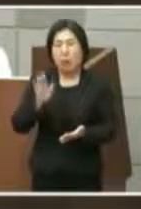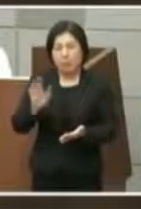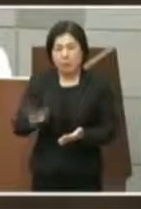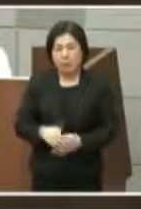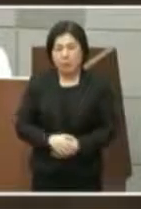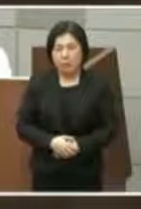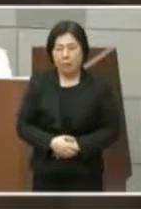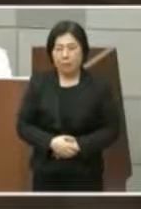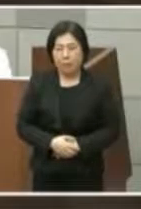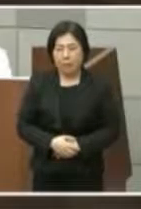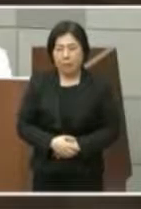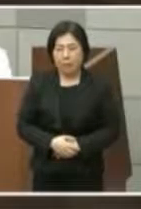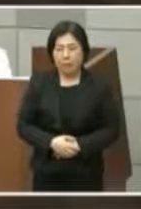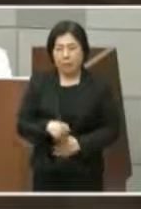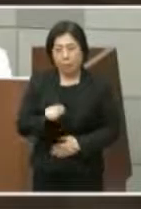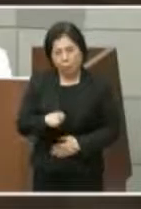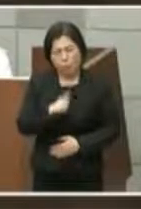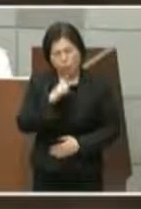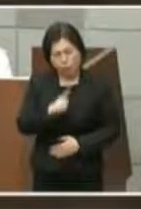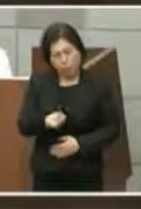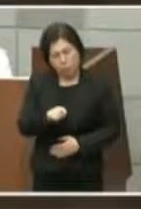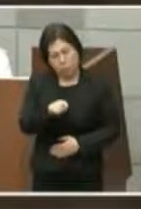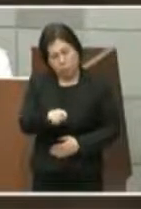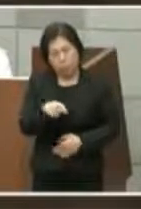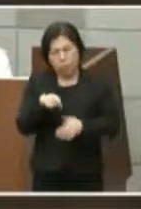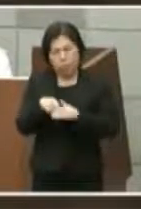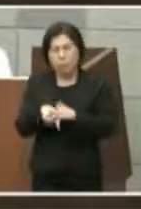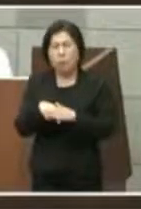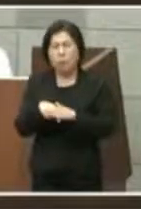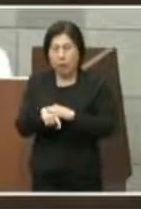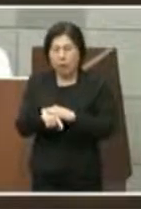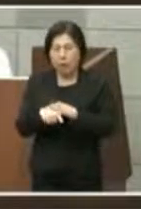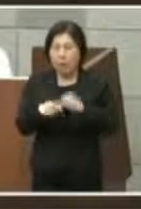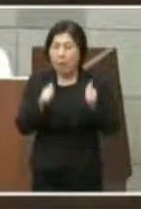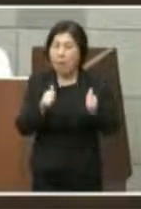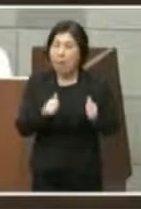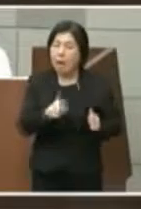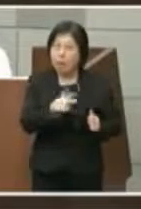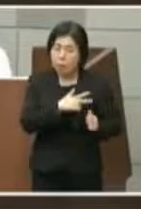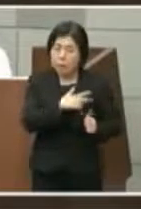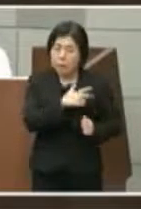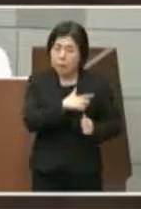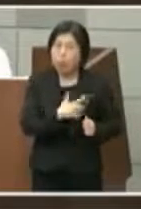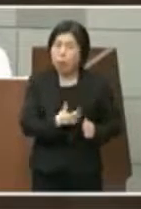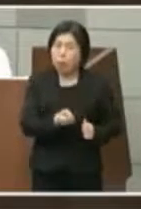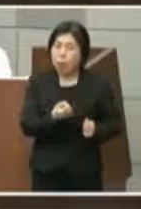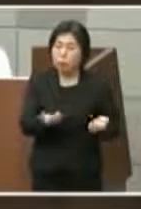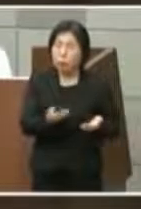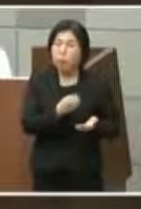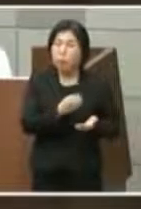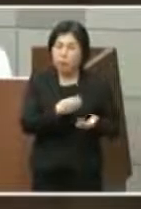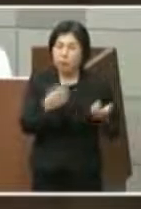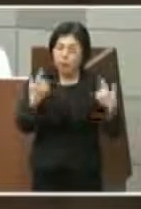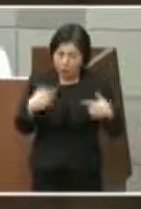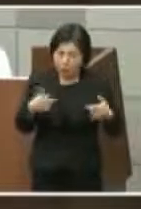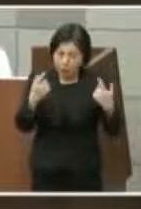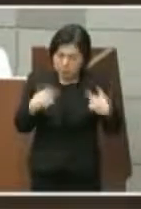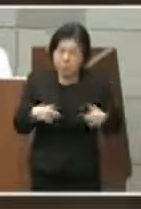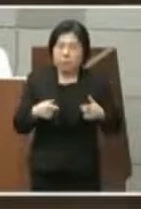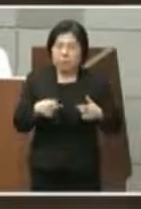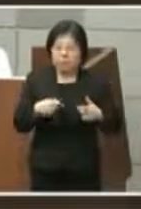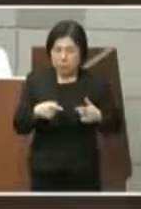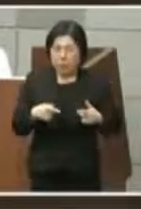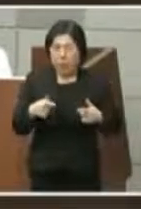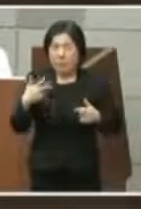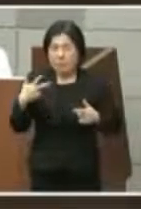がありました。この発言のベースには、弁護士資格を持つ職員は、日常的に市の事務